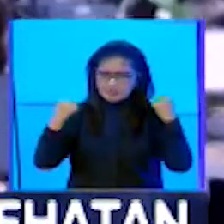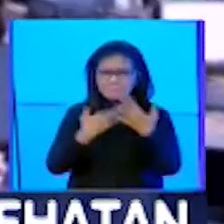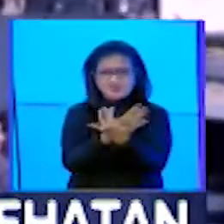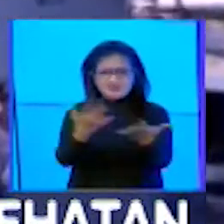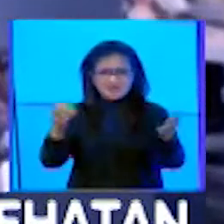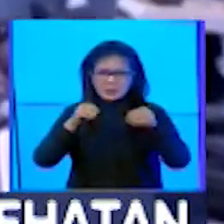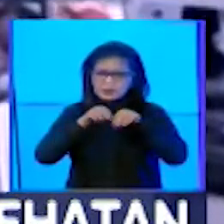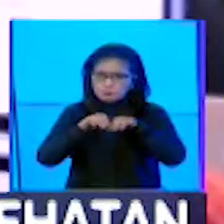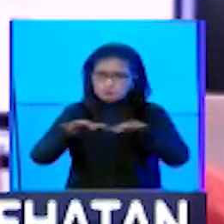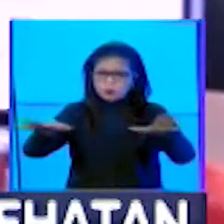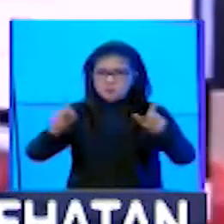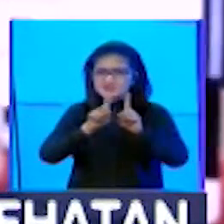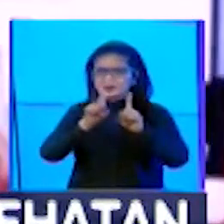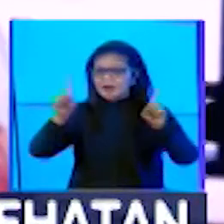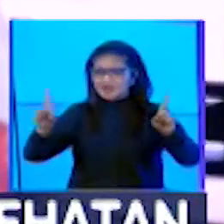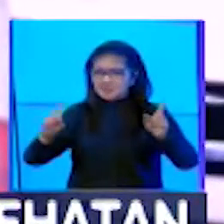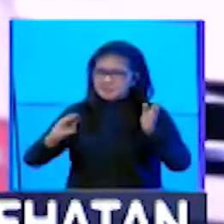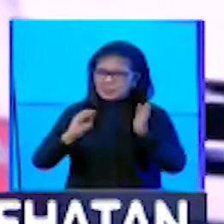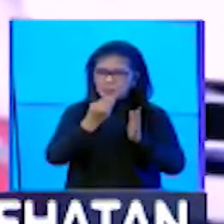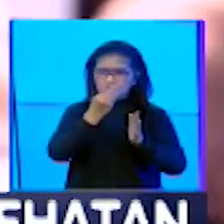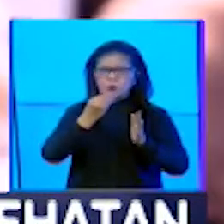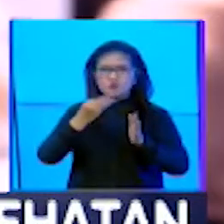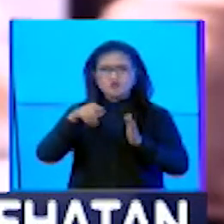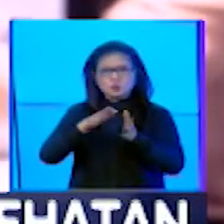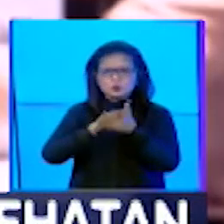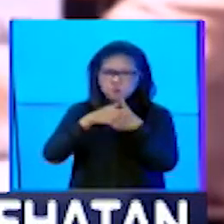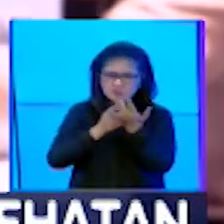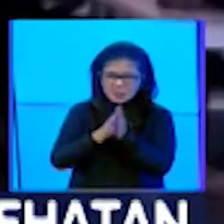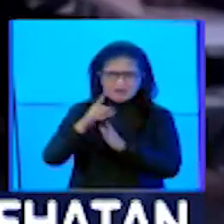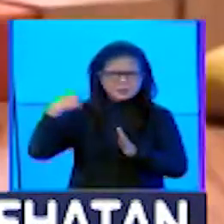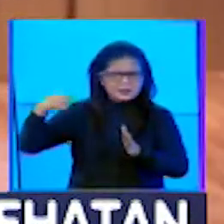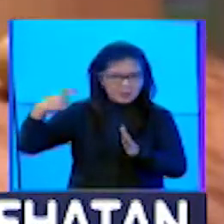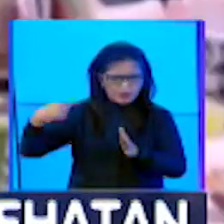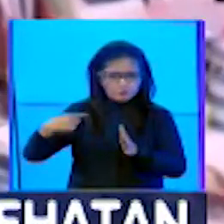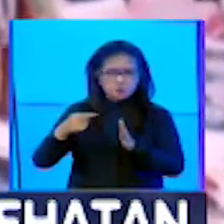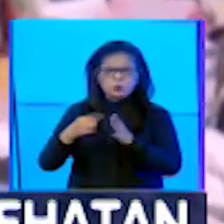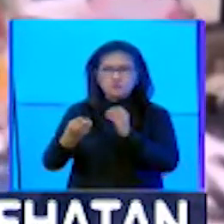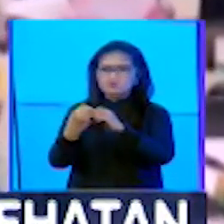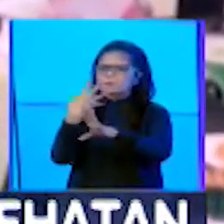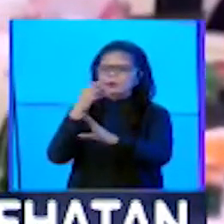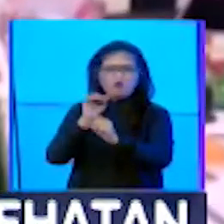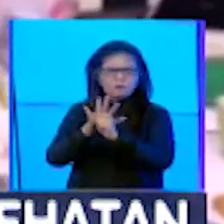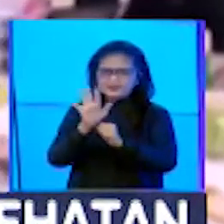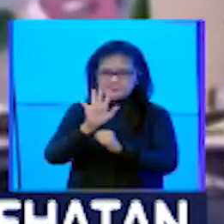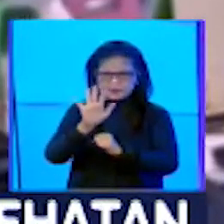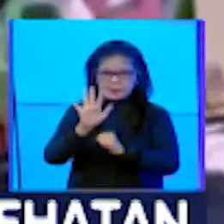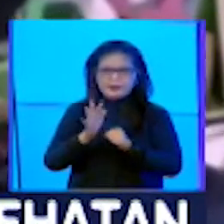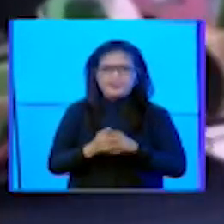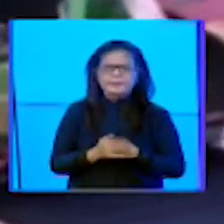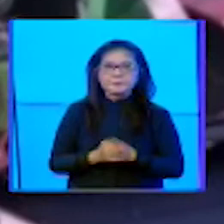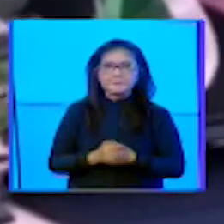menjaga jarak disiplin menggunakan masker dan rajin mencuci tangan agar terhindar dari penularan virus korona